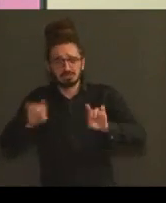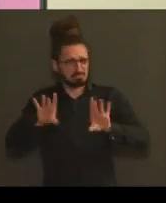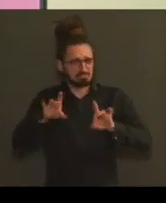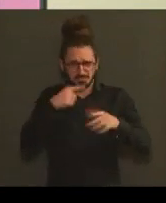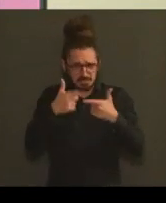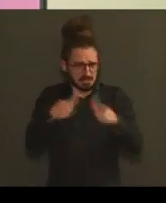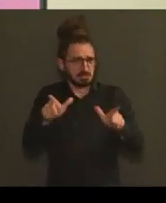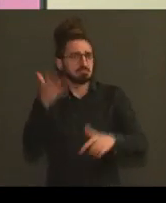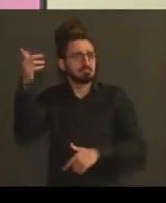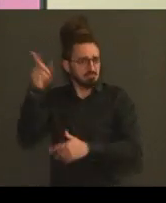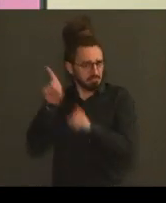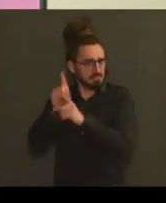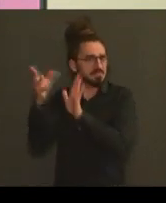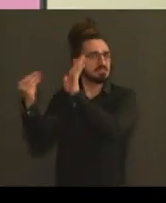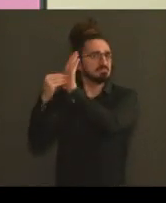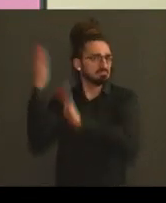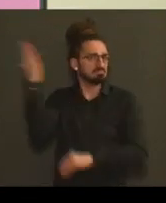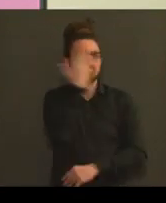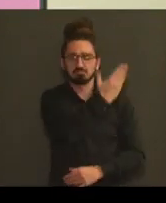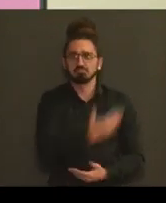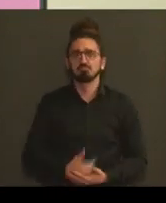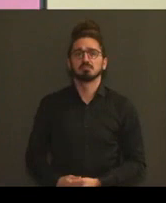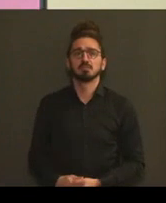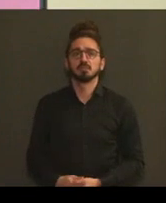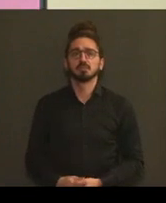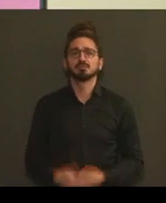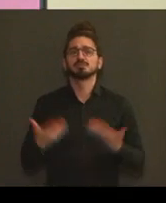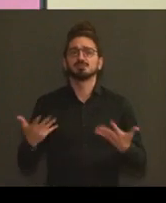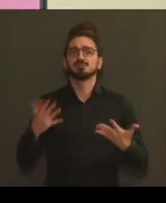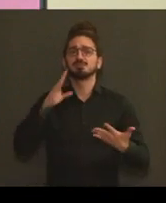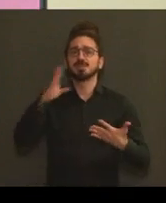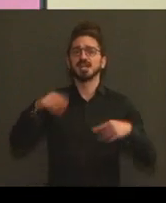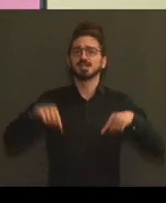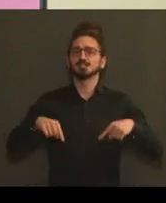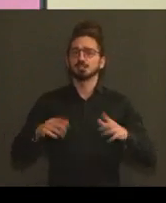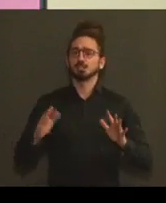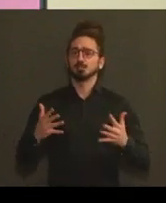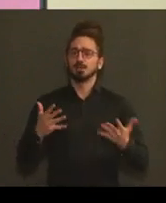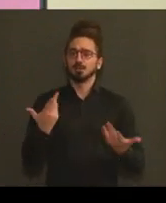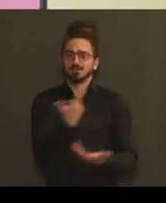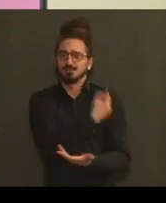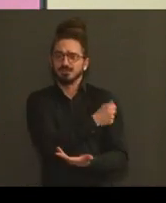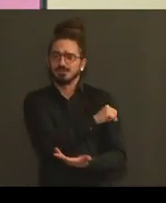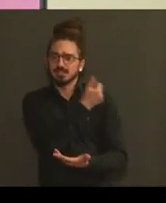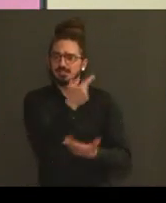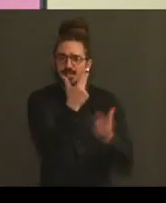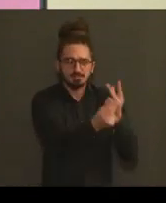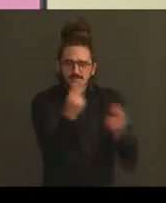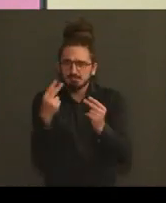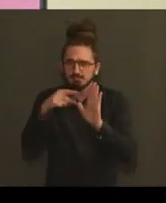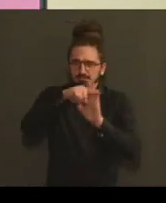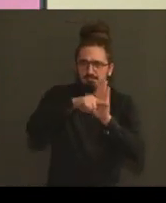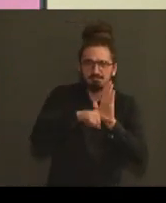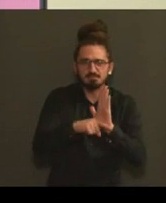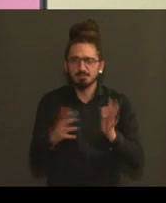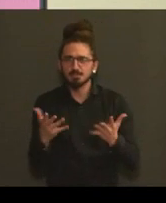Dans un schéma de vaccination tel qu'il a été adopté par la Belgique pour le vaccin AstraZeneca, avec 12 semaines d'intervalle,